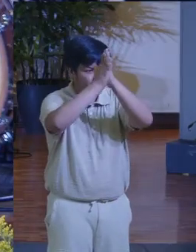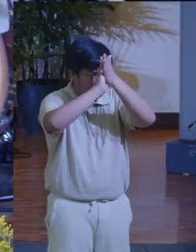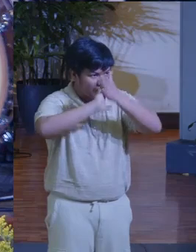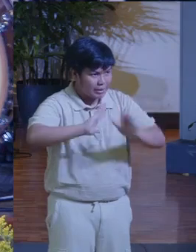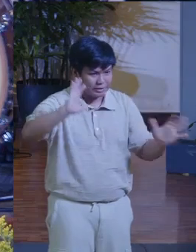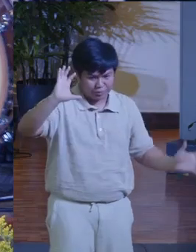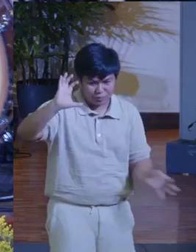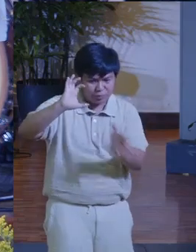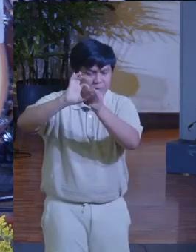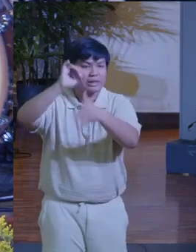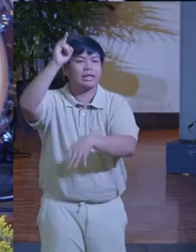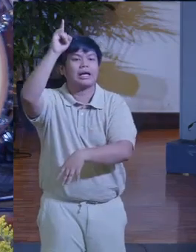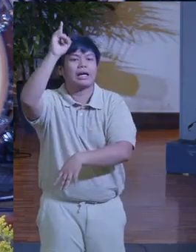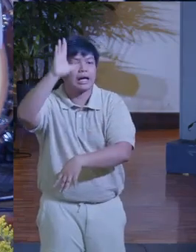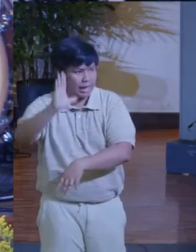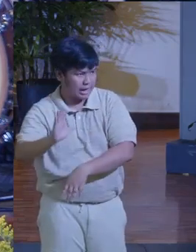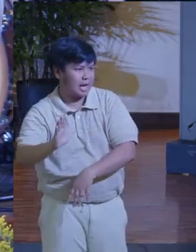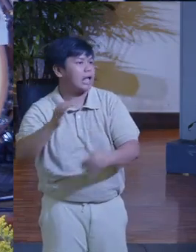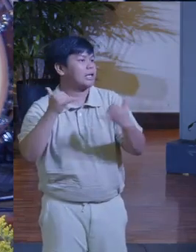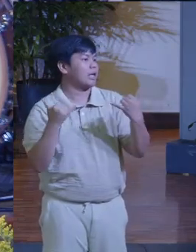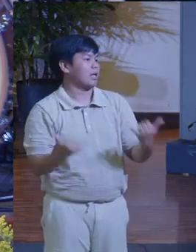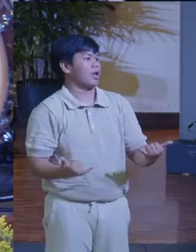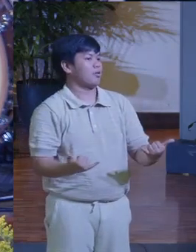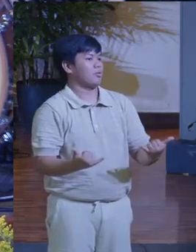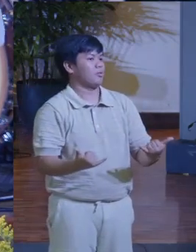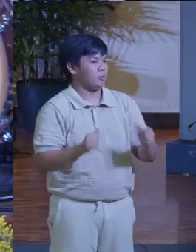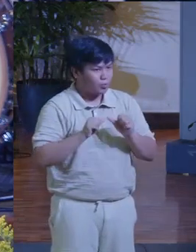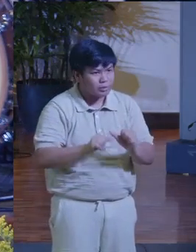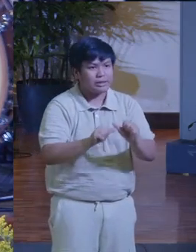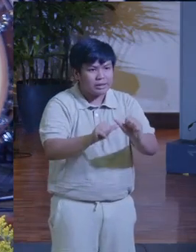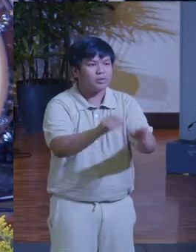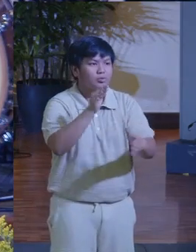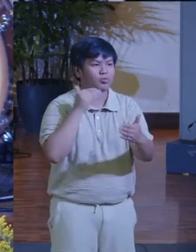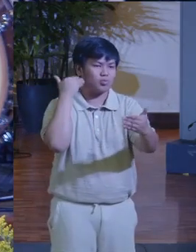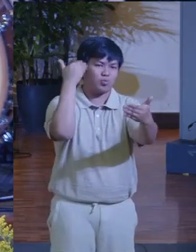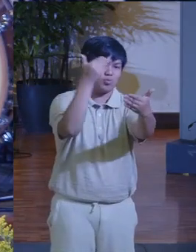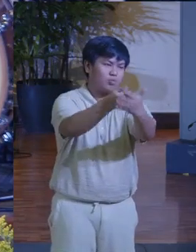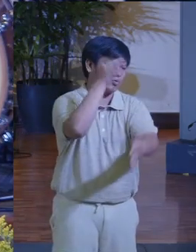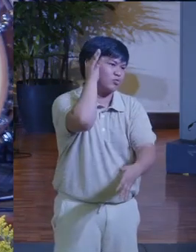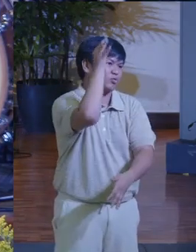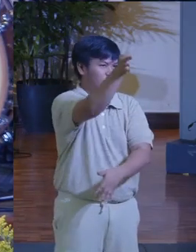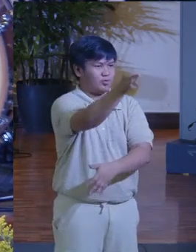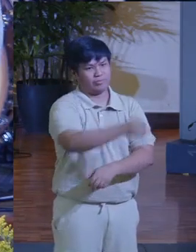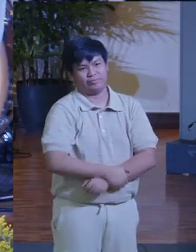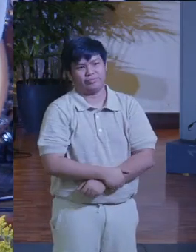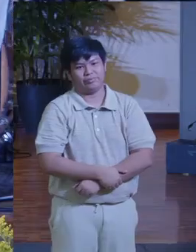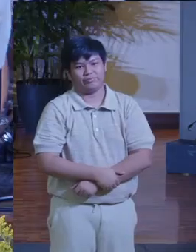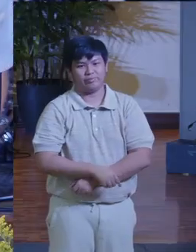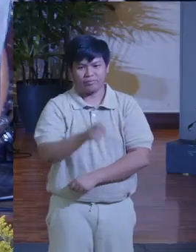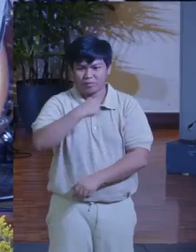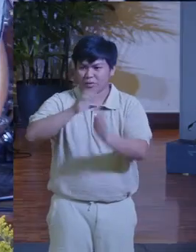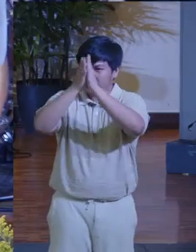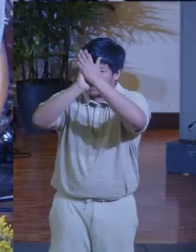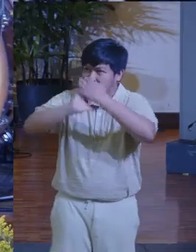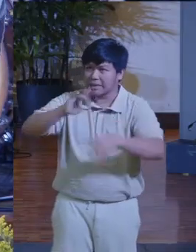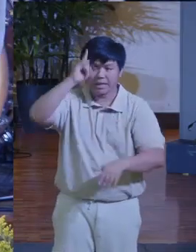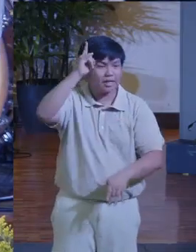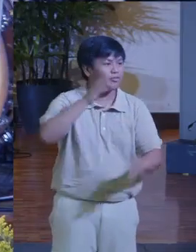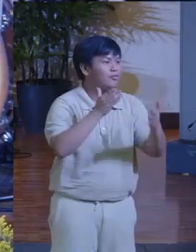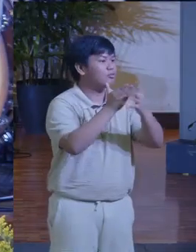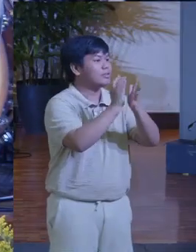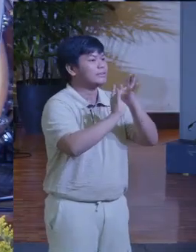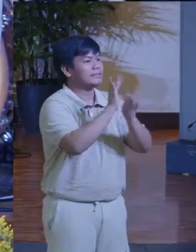God, present tense, present perfect, continuing into the future. We have peace with God through our Lord